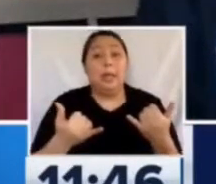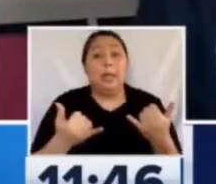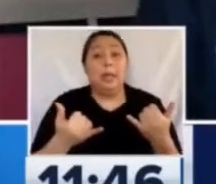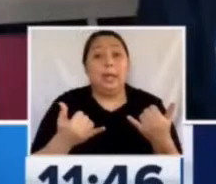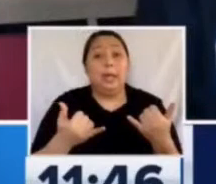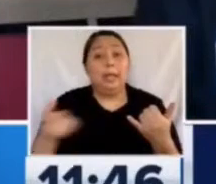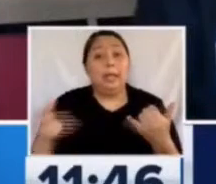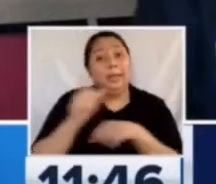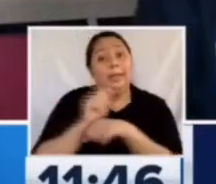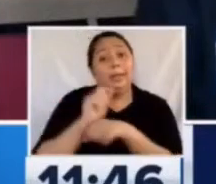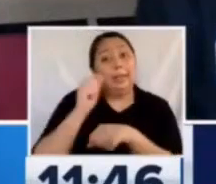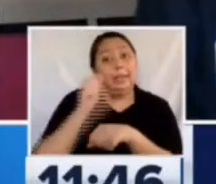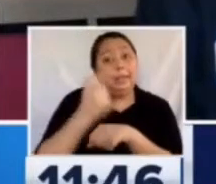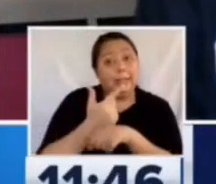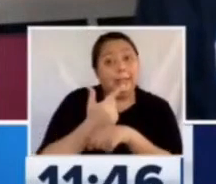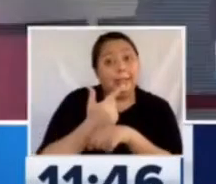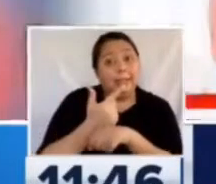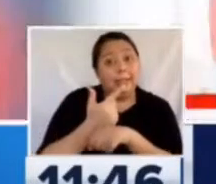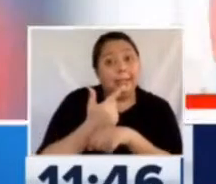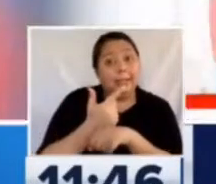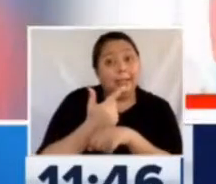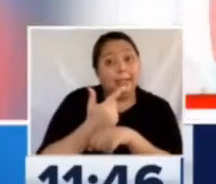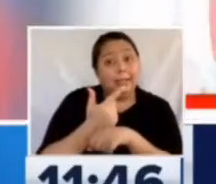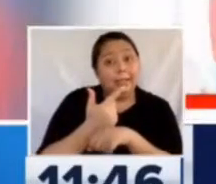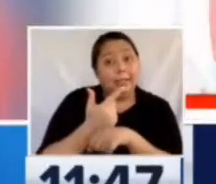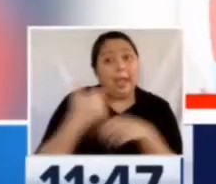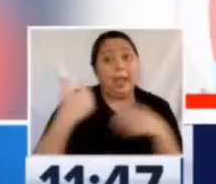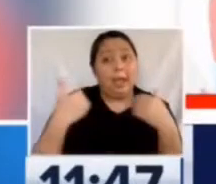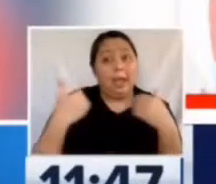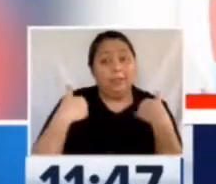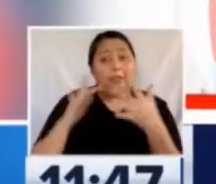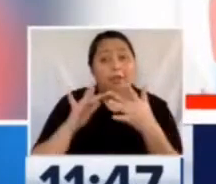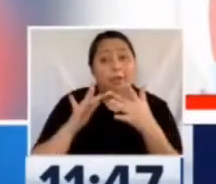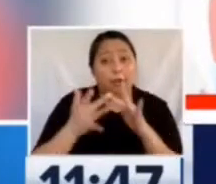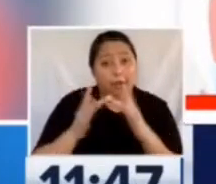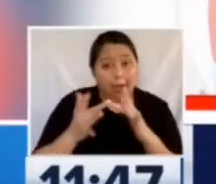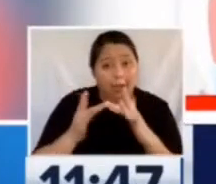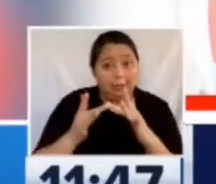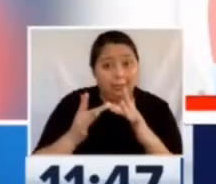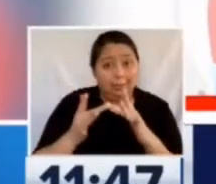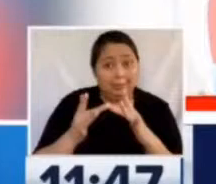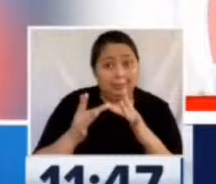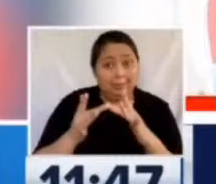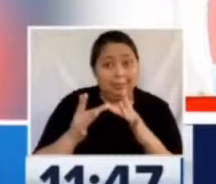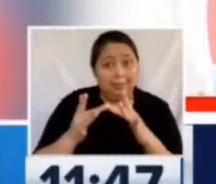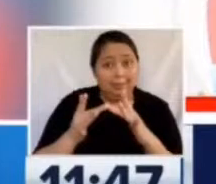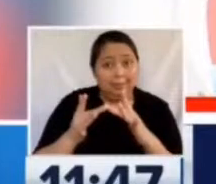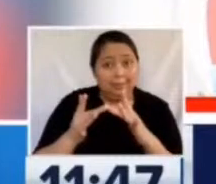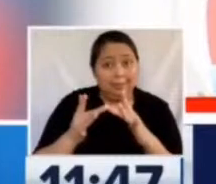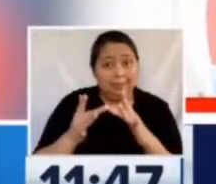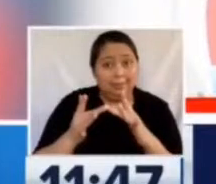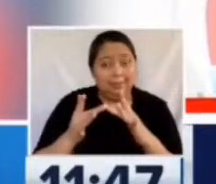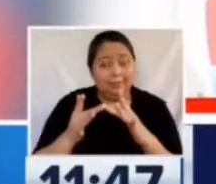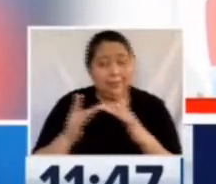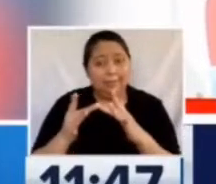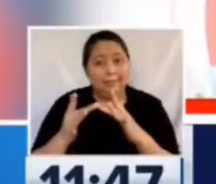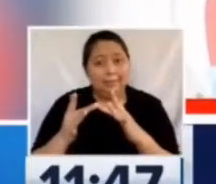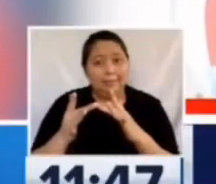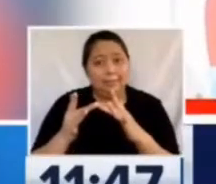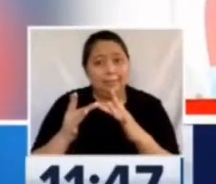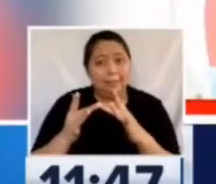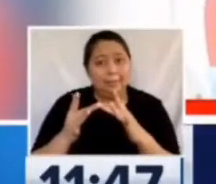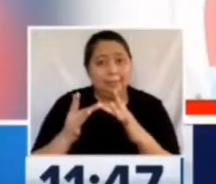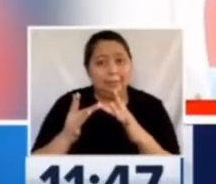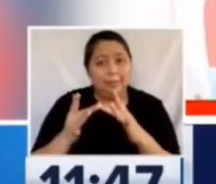from our president, from the Secretary of Education. At matagal na ho nilang nasabi sa atin na ihanda na natin yung ating